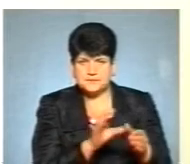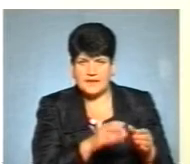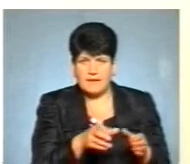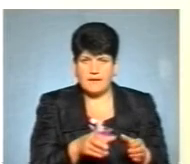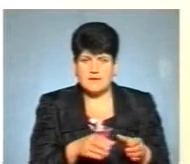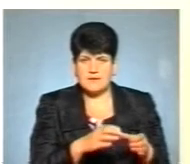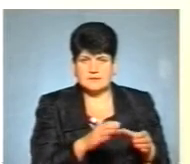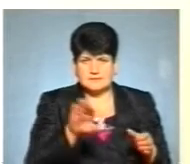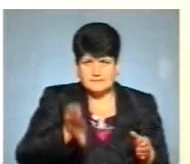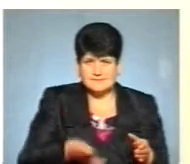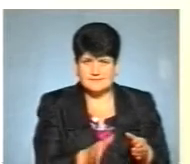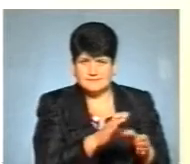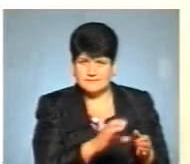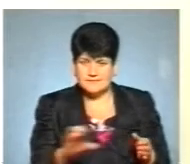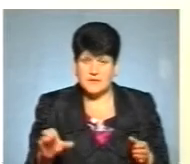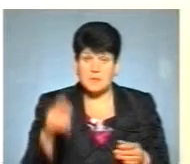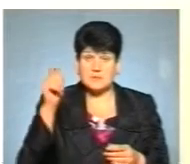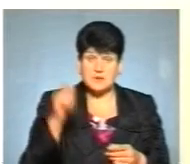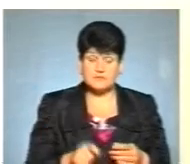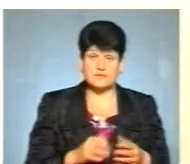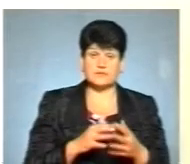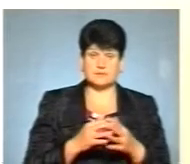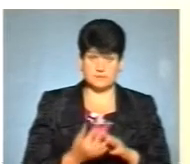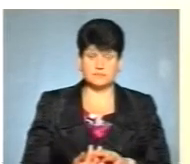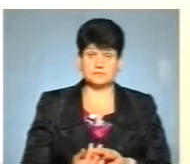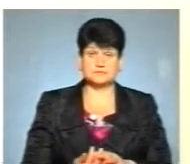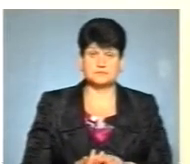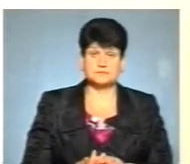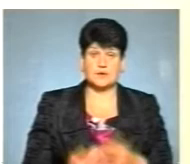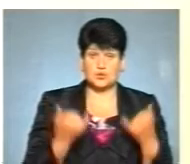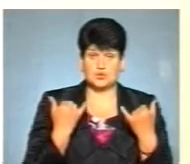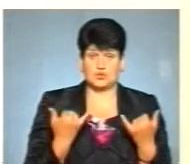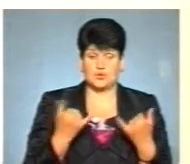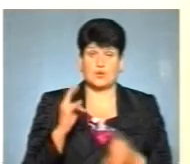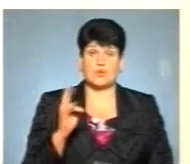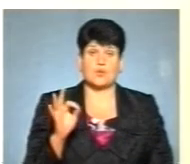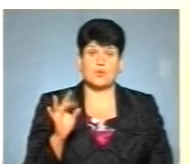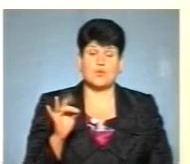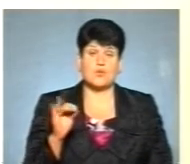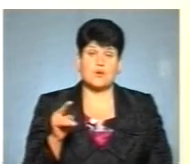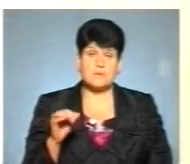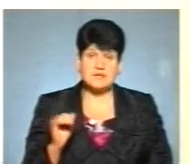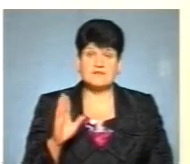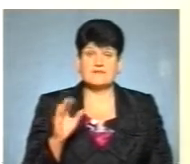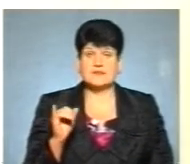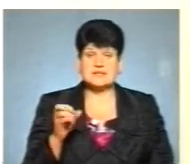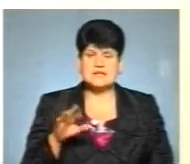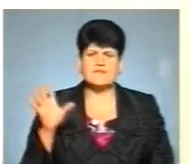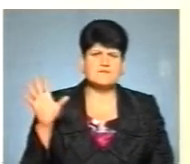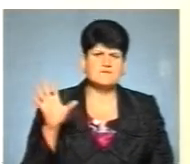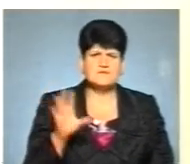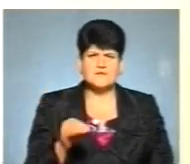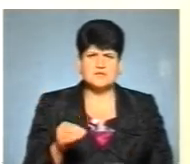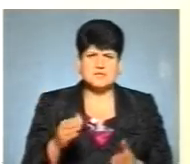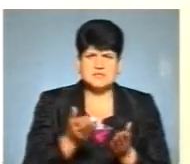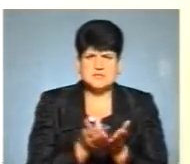канали водовідні і так далі. Приїхавши в населений пункт, на сьогодні Коропець, де Вістря, всі кювети вдоль